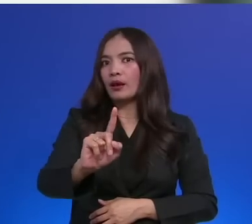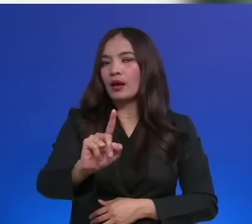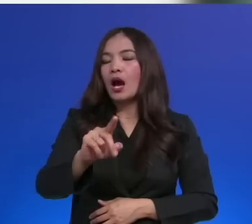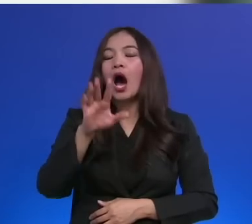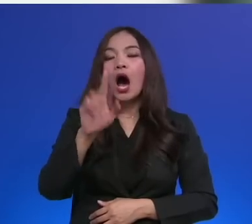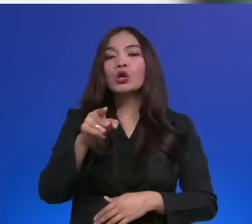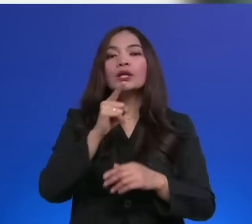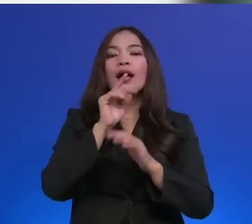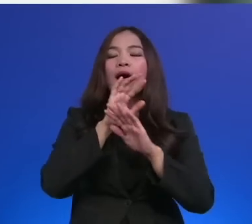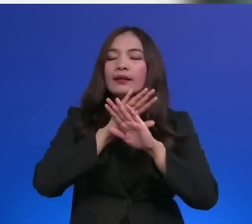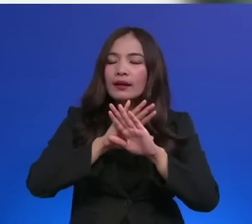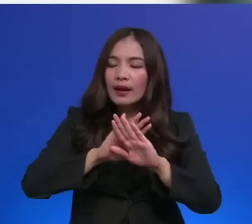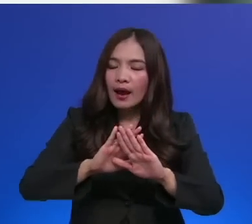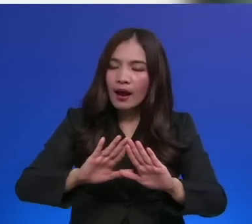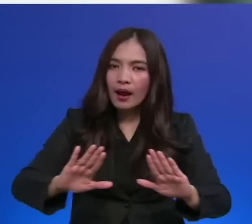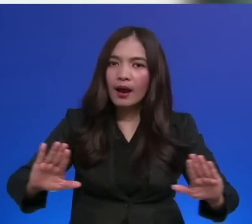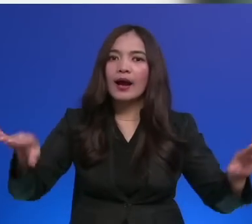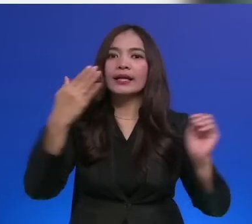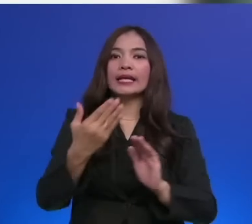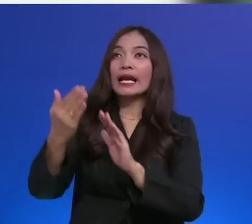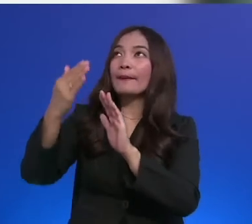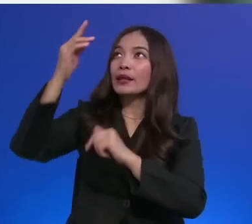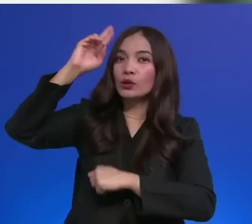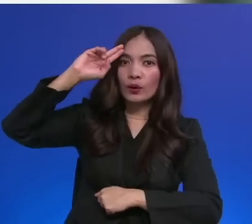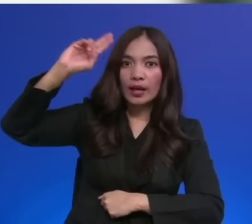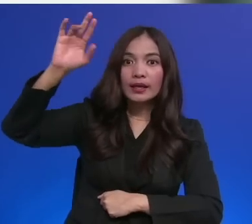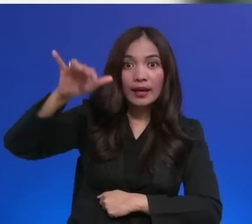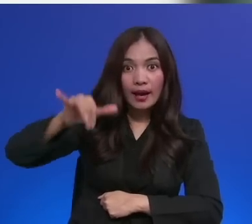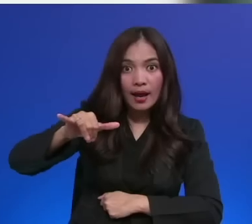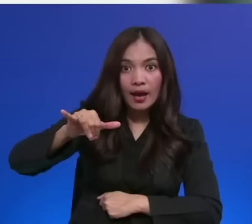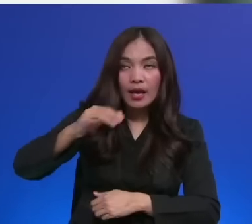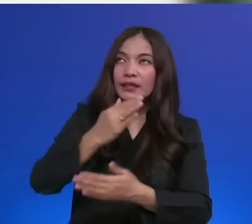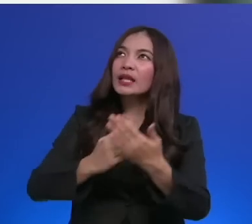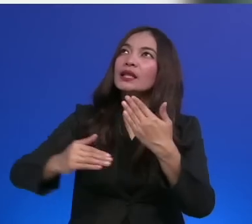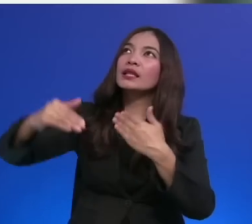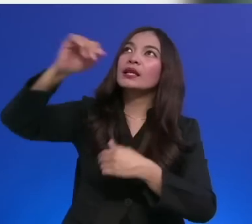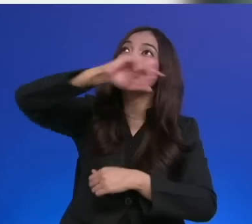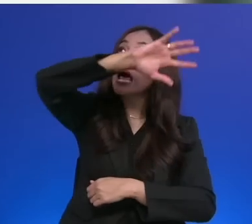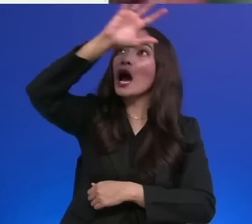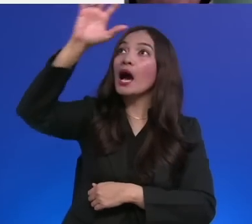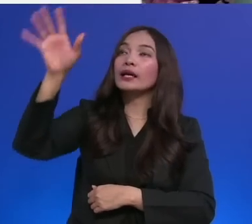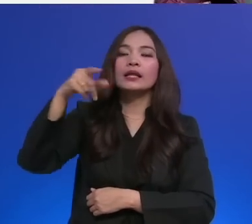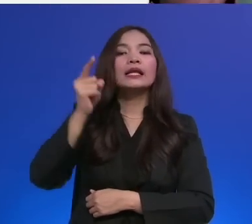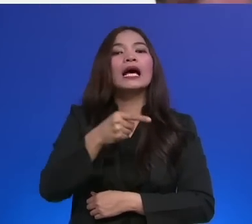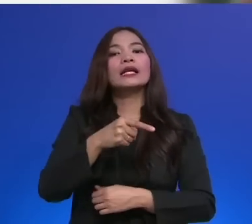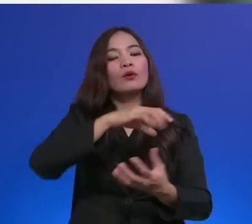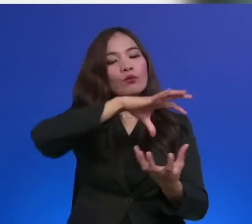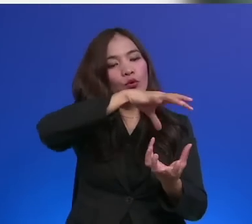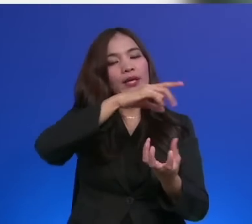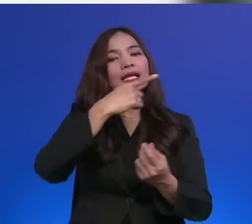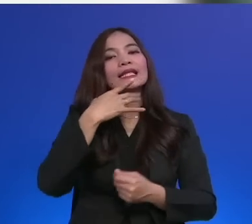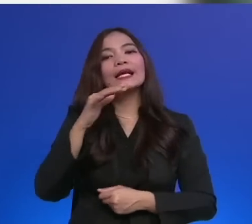Teduh, tenang di hadapan Tuhan. Setinggi langit dari bumi, begitu rancanganmu